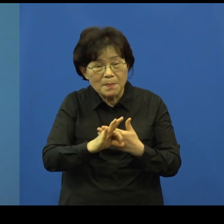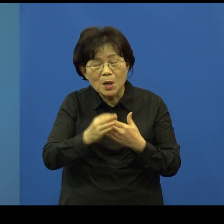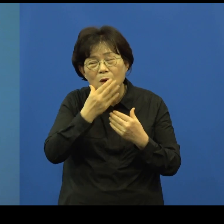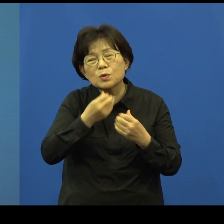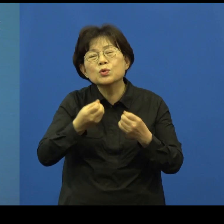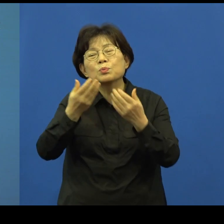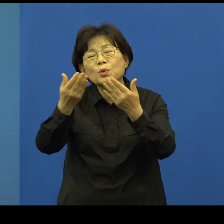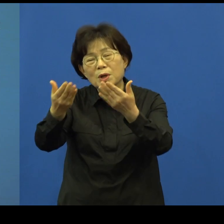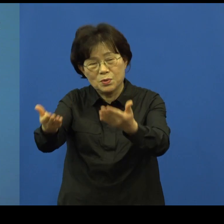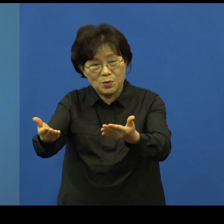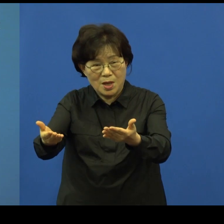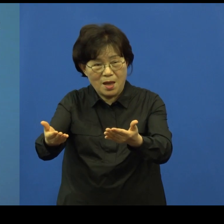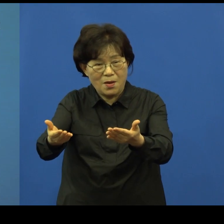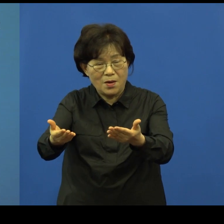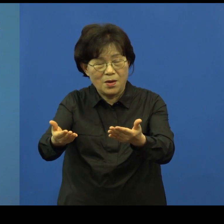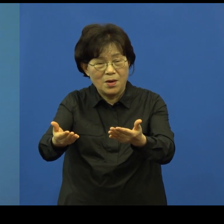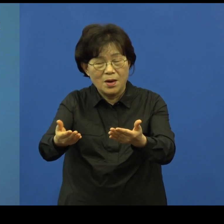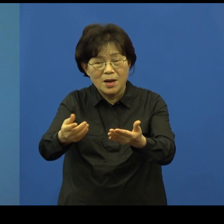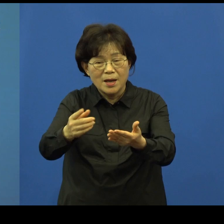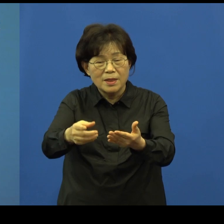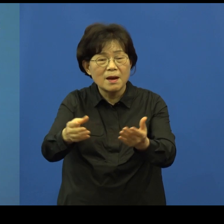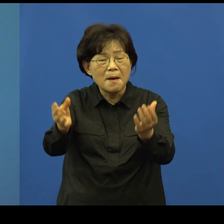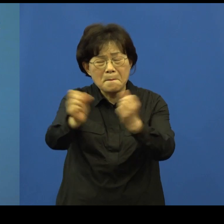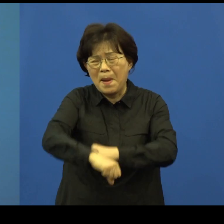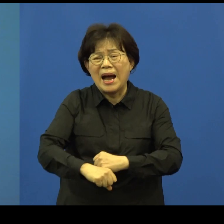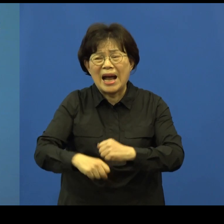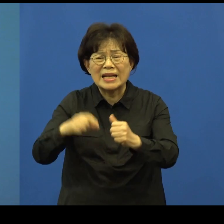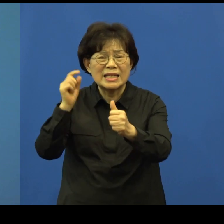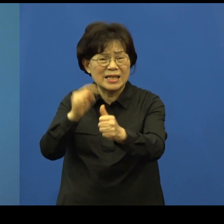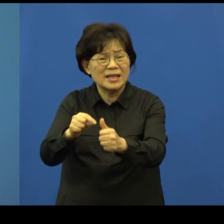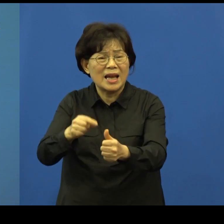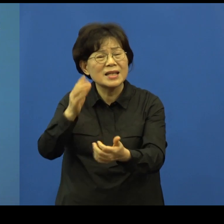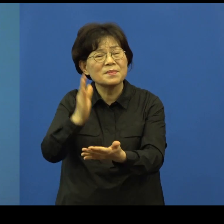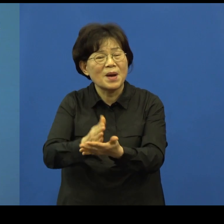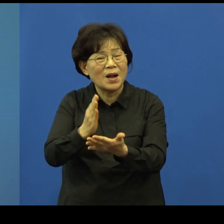예. 너 망할지어다 이러지 마세요.